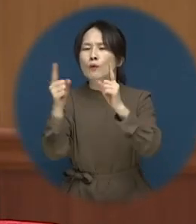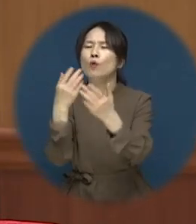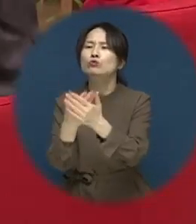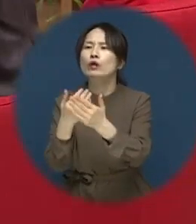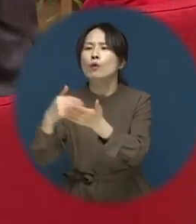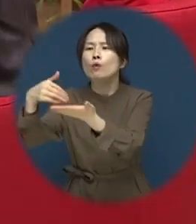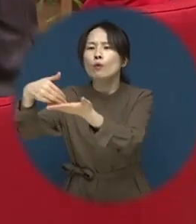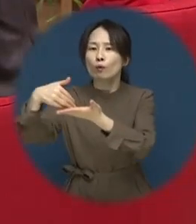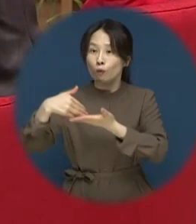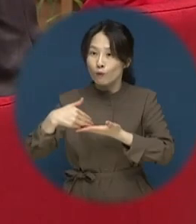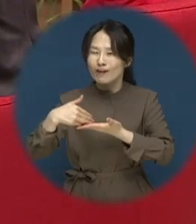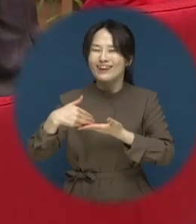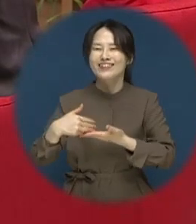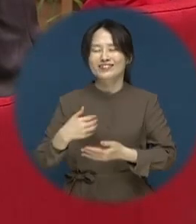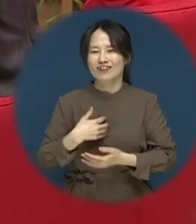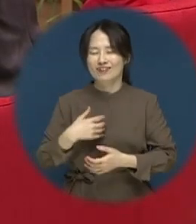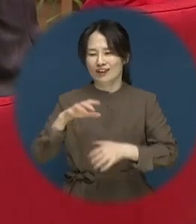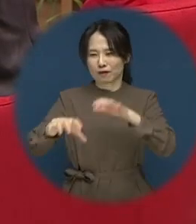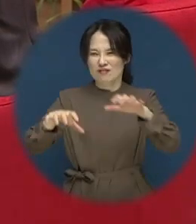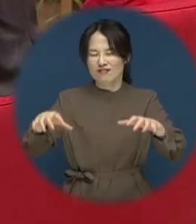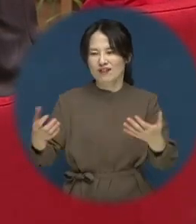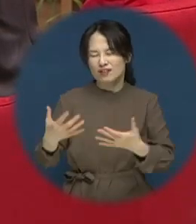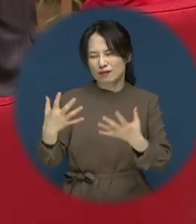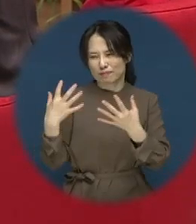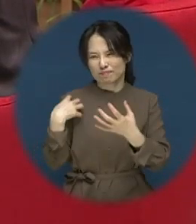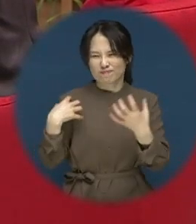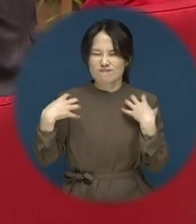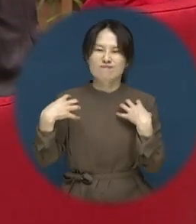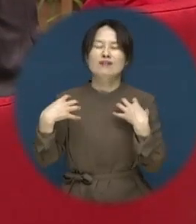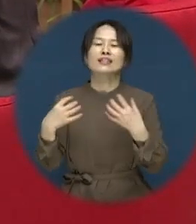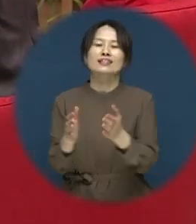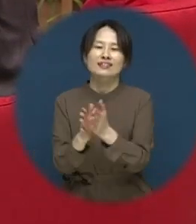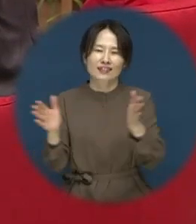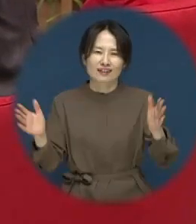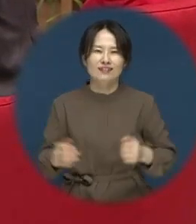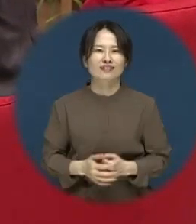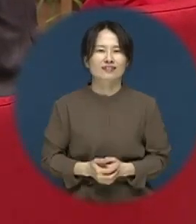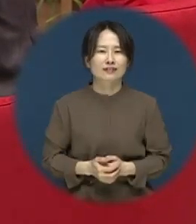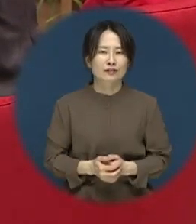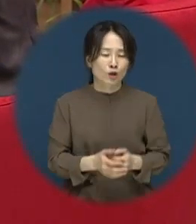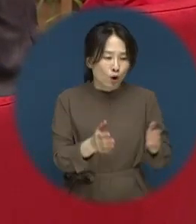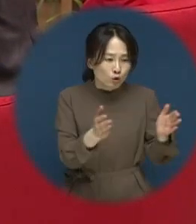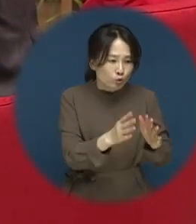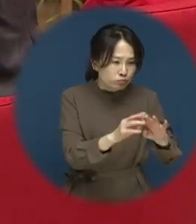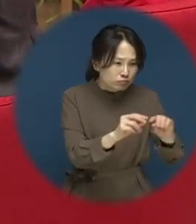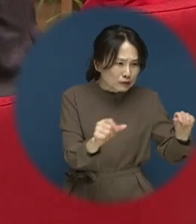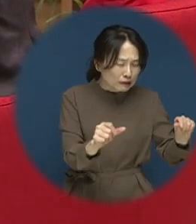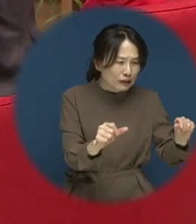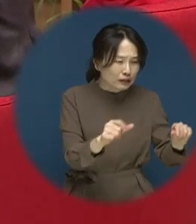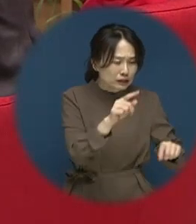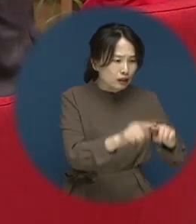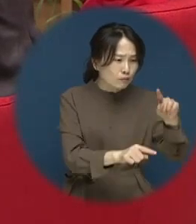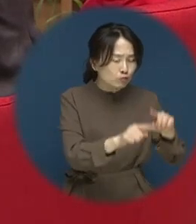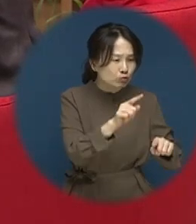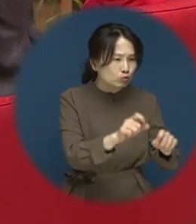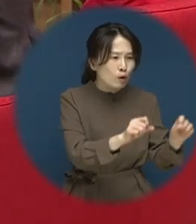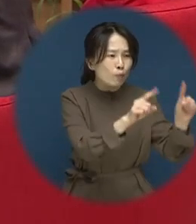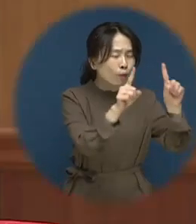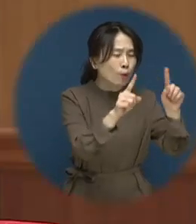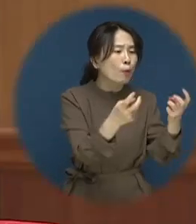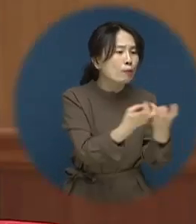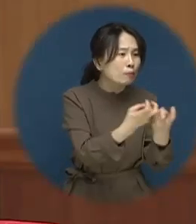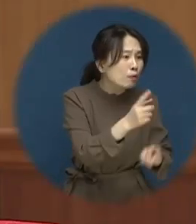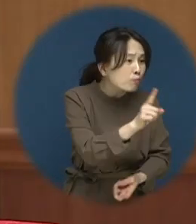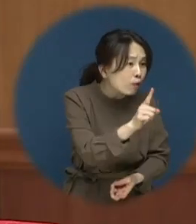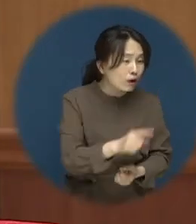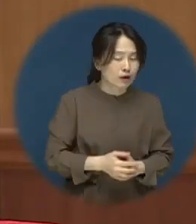좀 잡았죠. 그런 그 좁은 땅에 화분처럼 그렇게 심겨져 있는 나무를 어떻게 살려요?